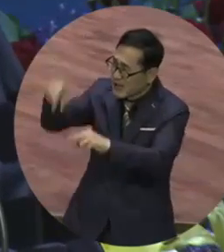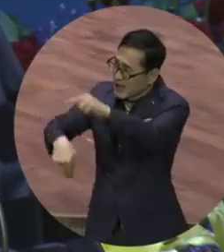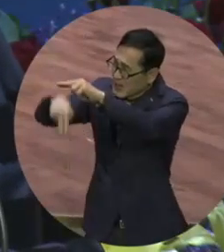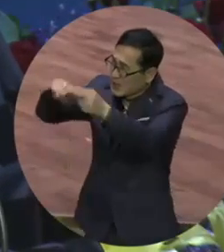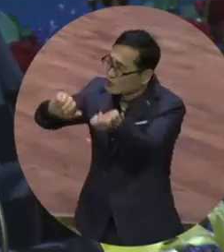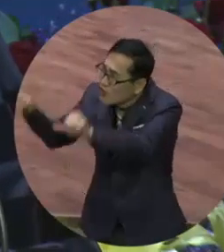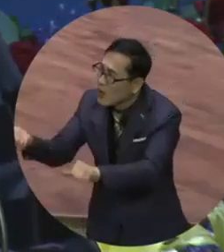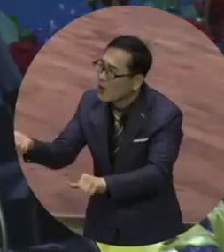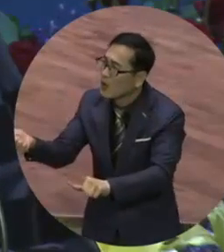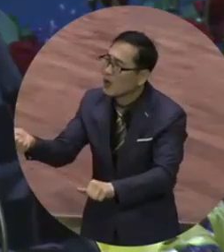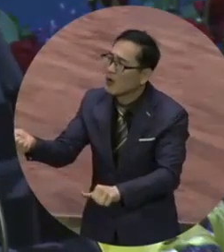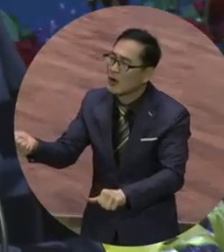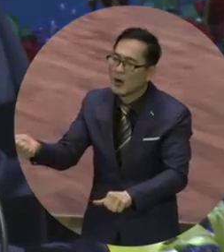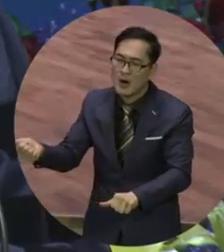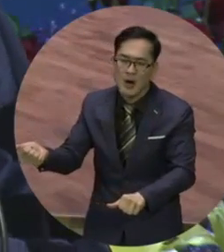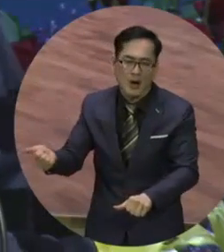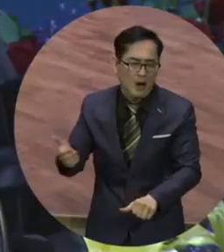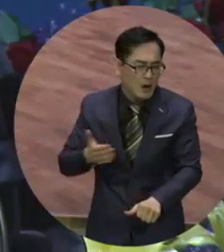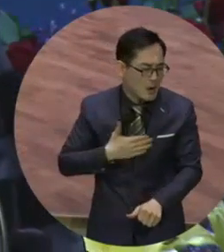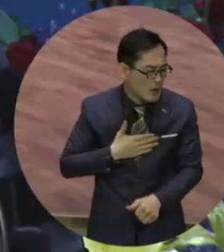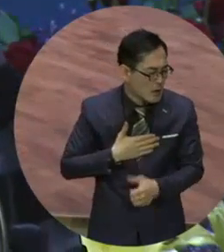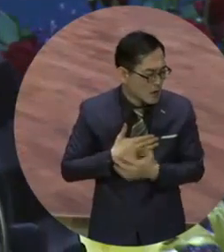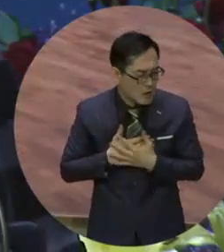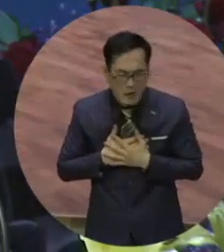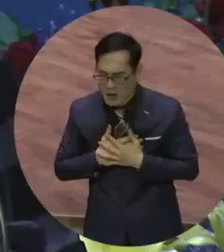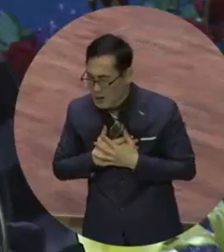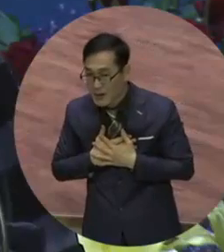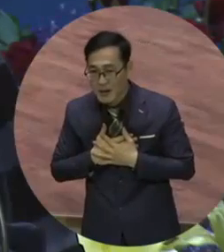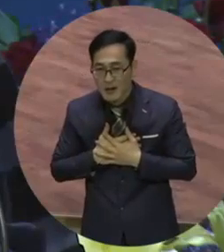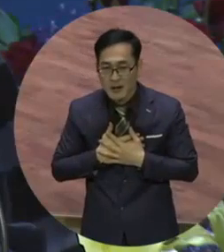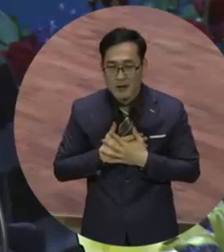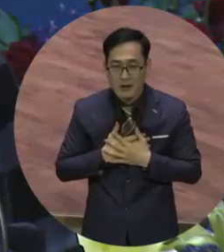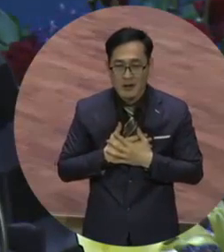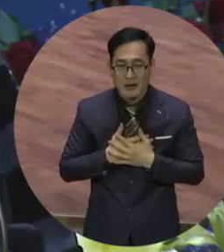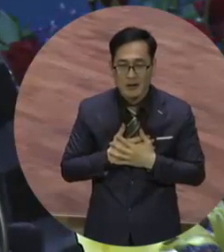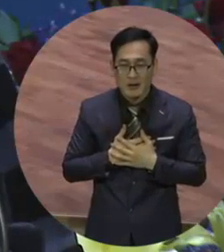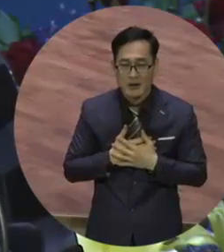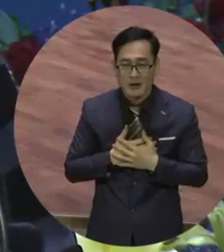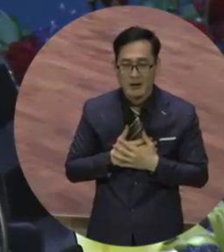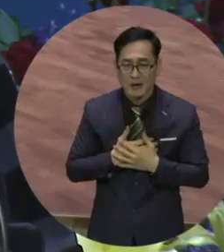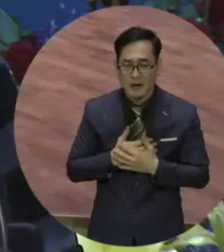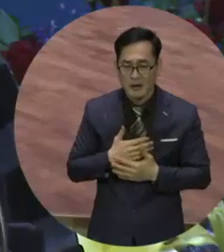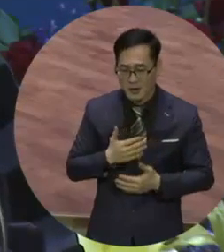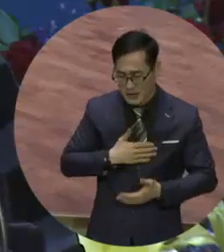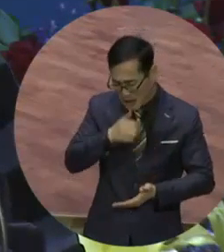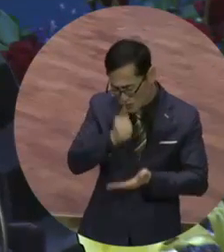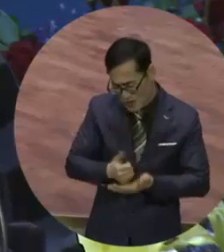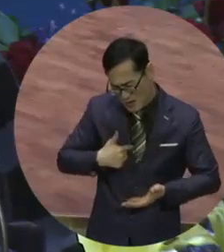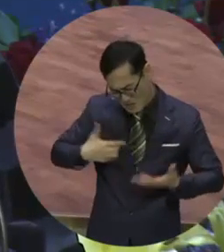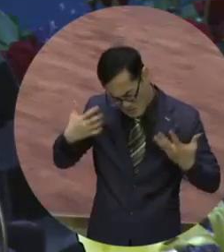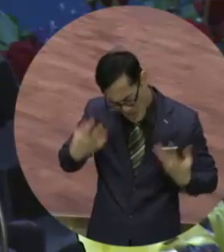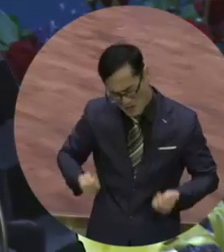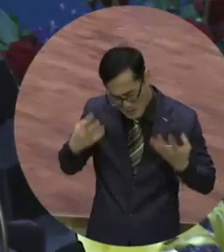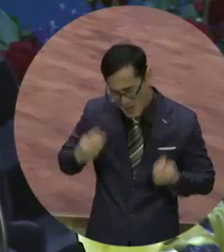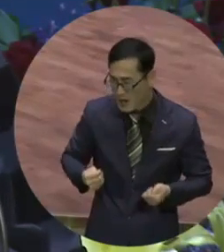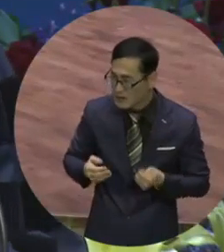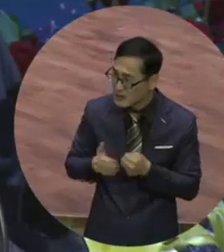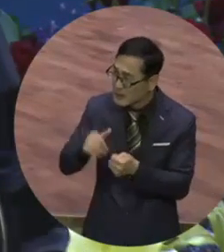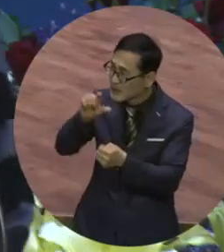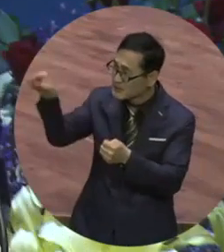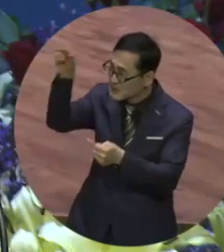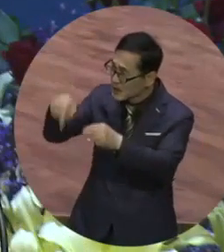십자가에서 처참한 고통을 당해야만 했나? 내가 무슨 죄를 많이 지었길래?